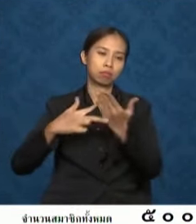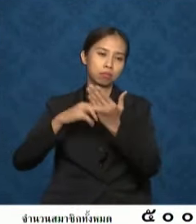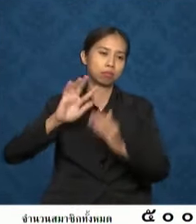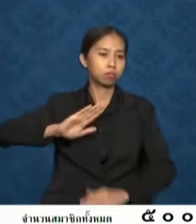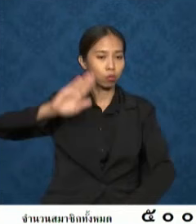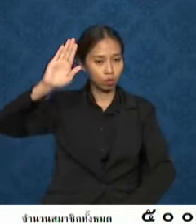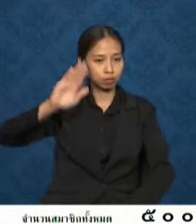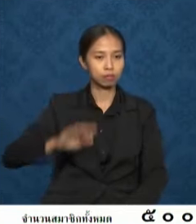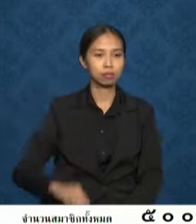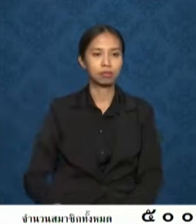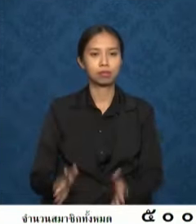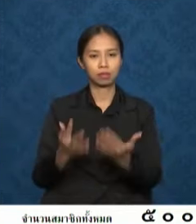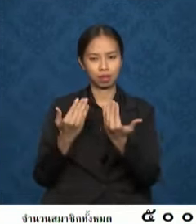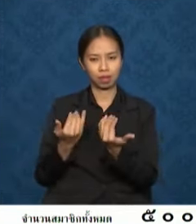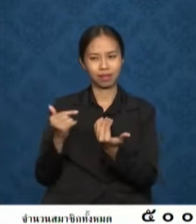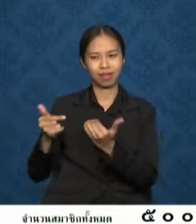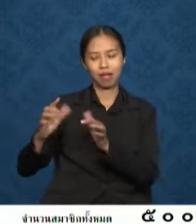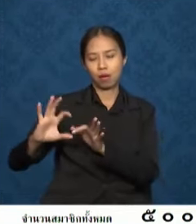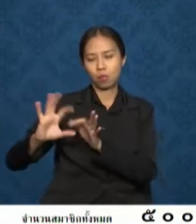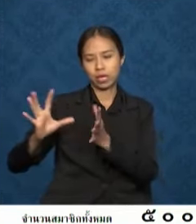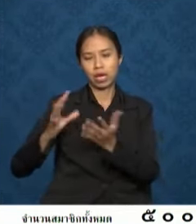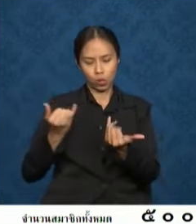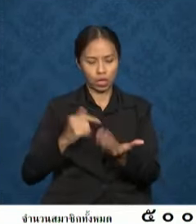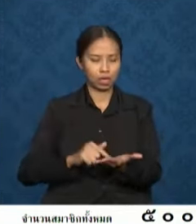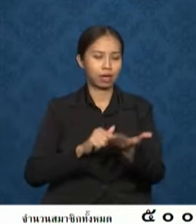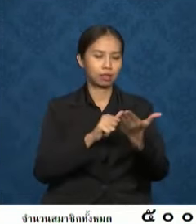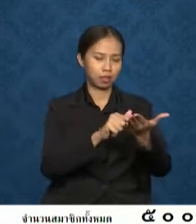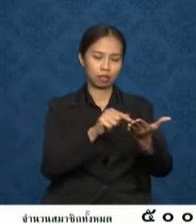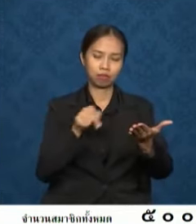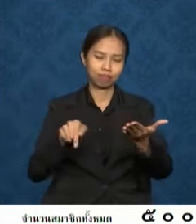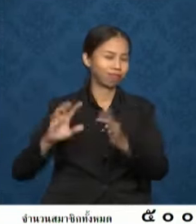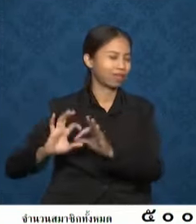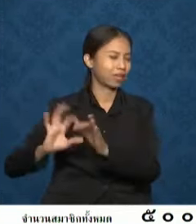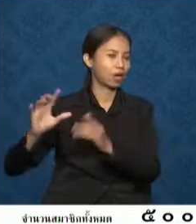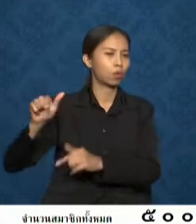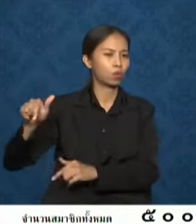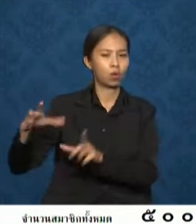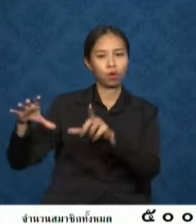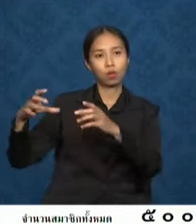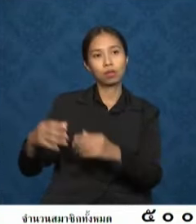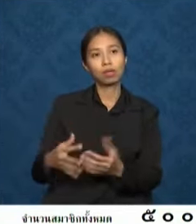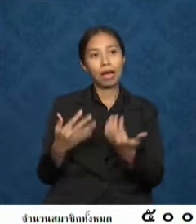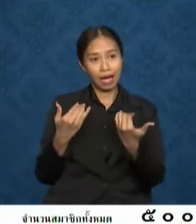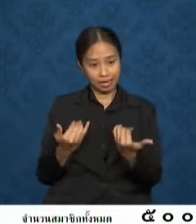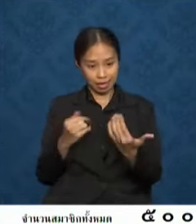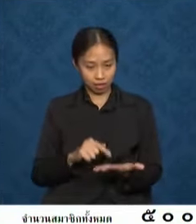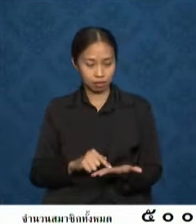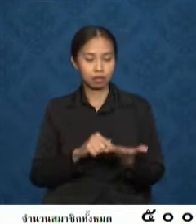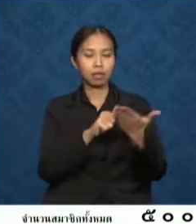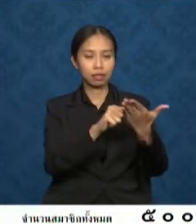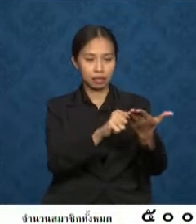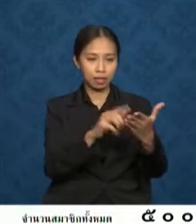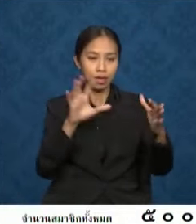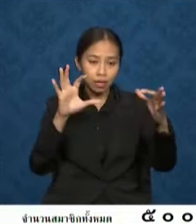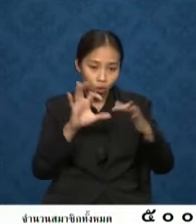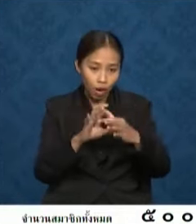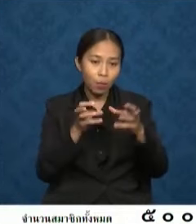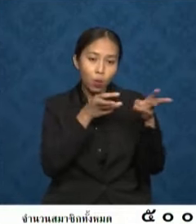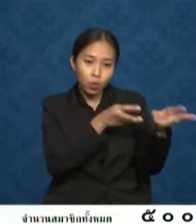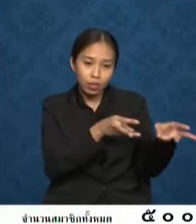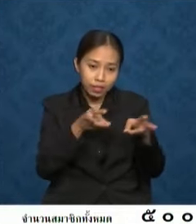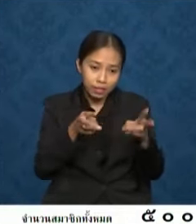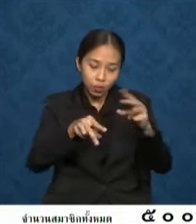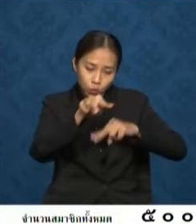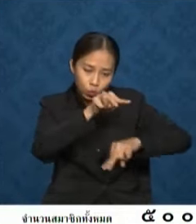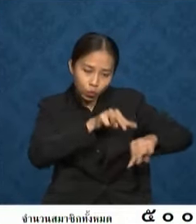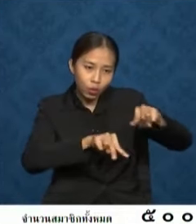ครับว่าอันนี้เป็นนอกเหนือจากยติที่เราได้เสนอไปนะครับยติที่ทางพรรคเสนอไปนั้นเป็นเพียงแค่การมาตรการเรื่องการรักษาความ